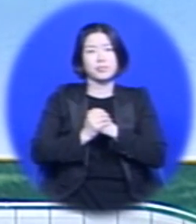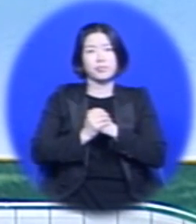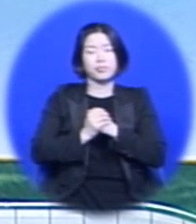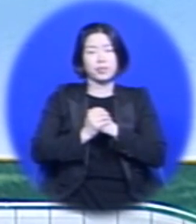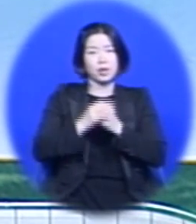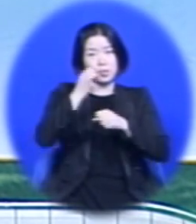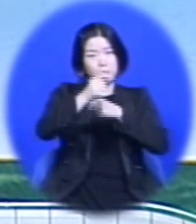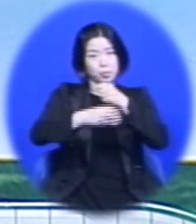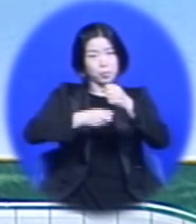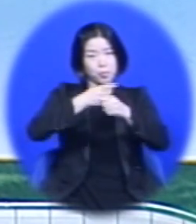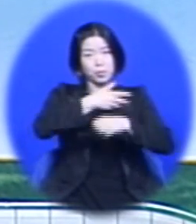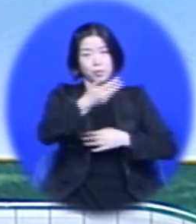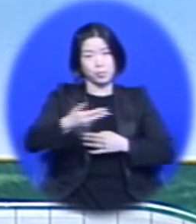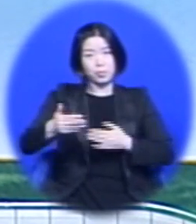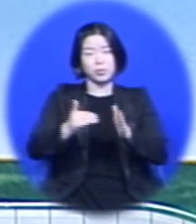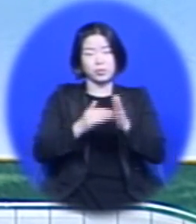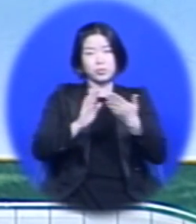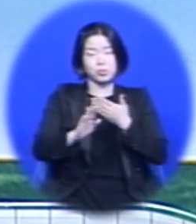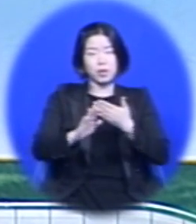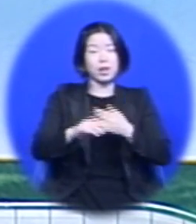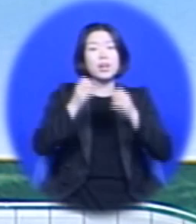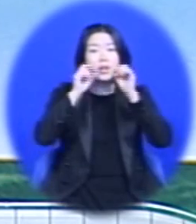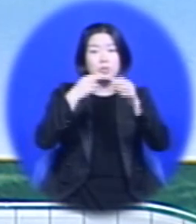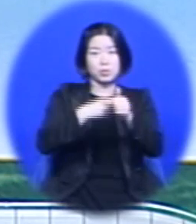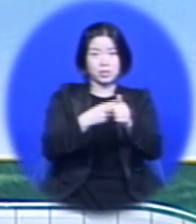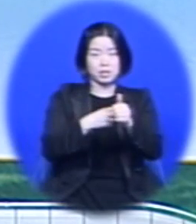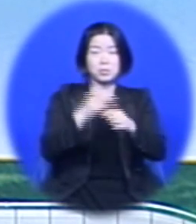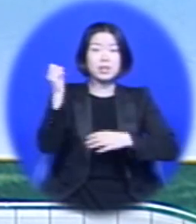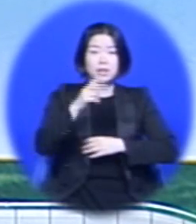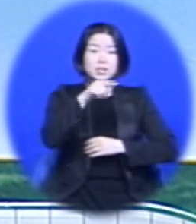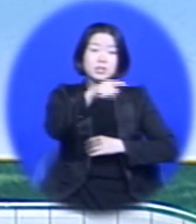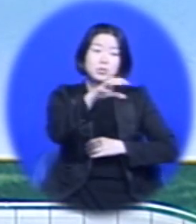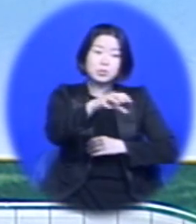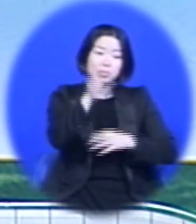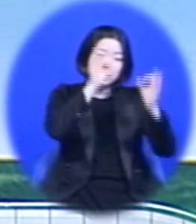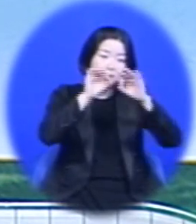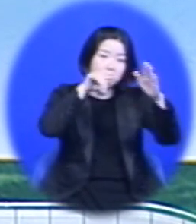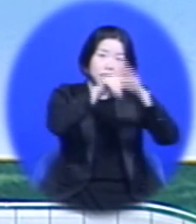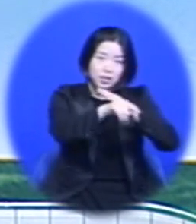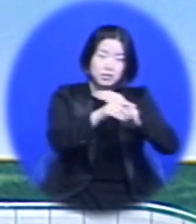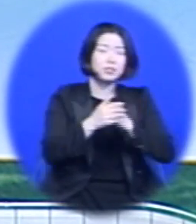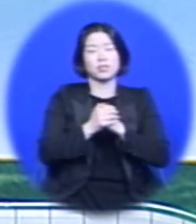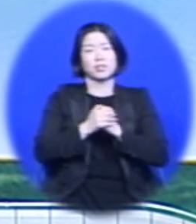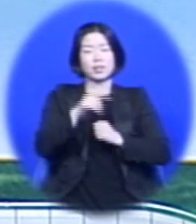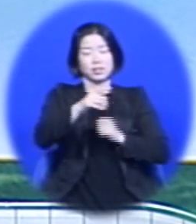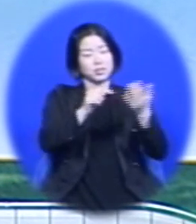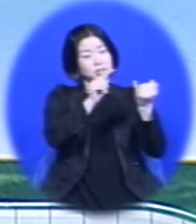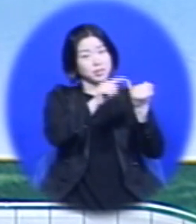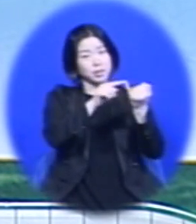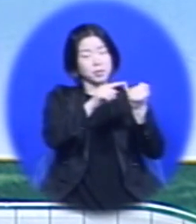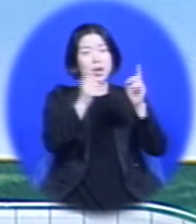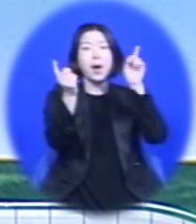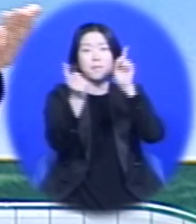몇 년 뒤에 플로이드 맥클랑 선교사님이 그곳을 다시 가서 그 자매를